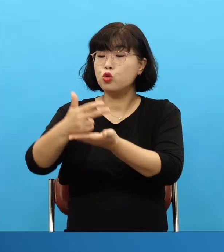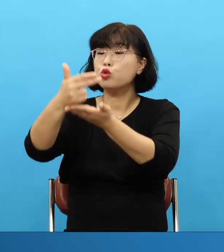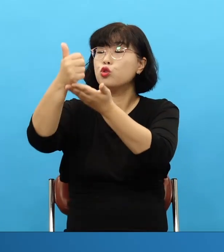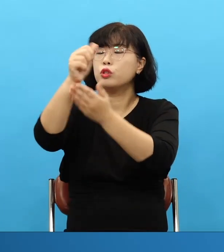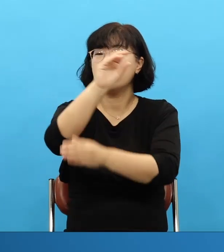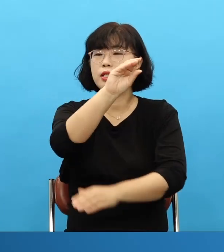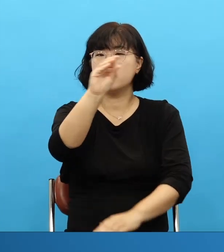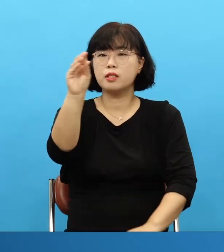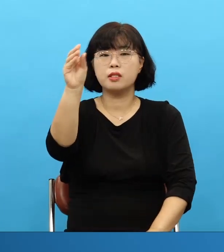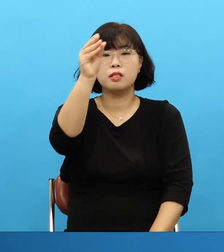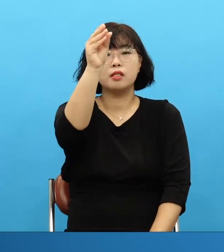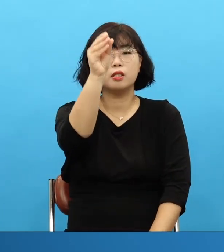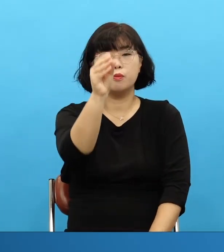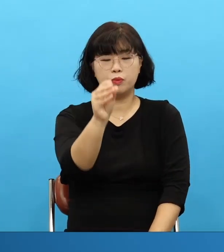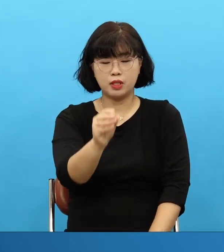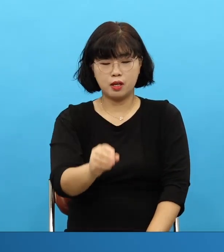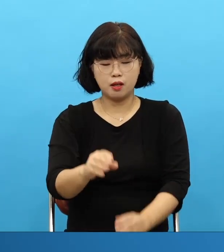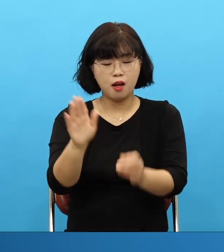주의